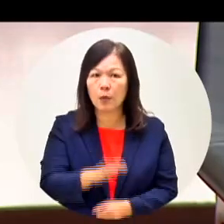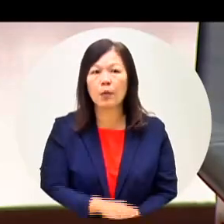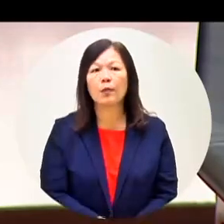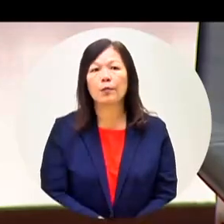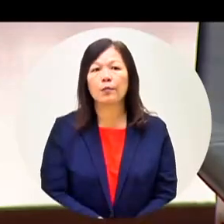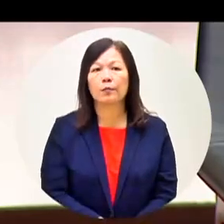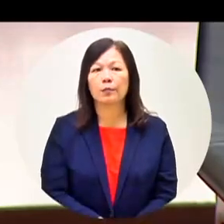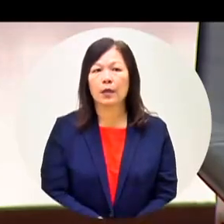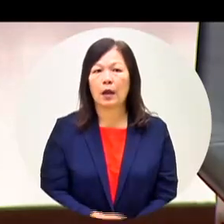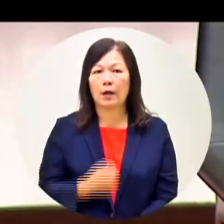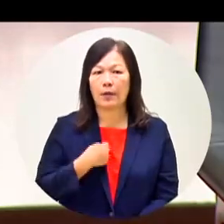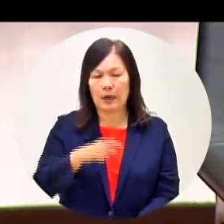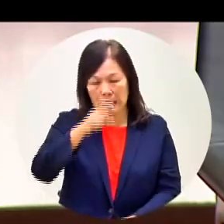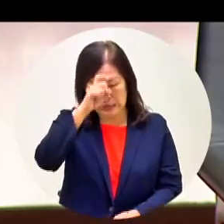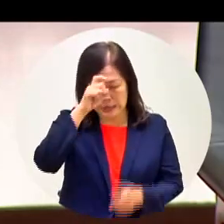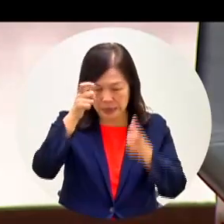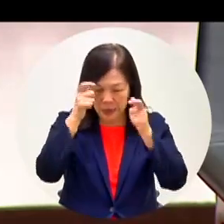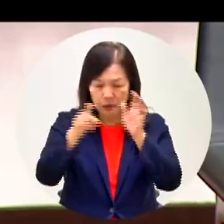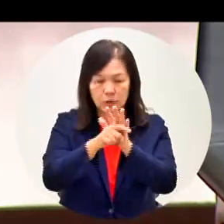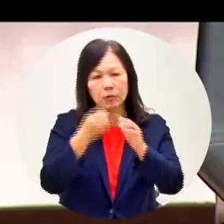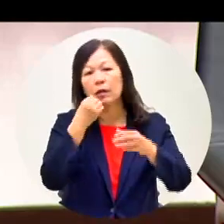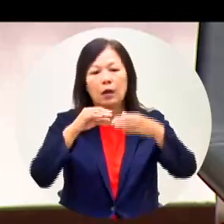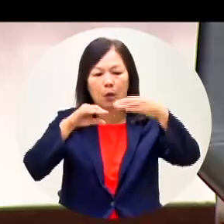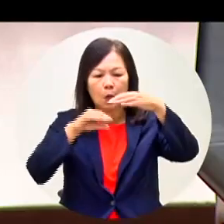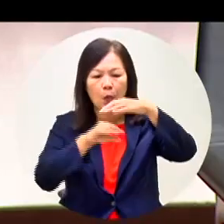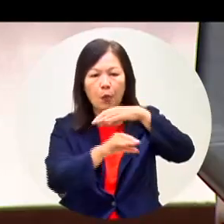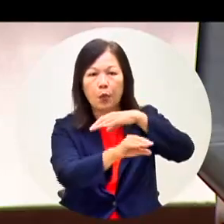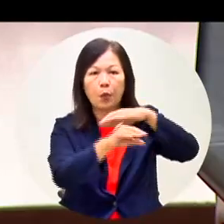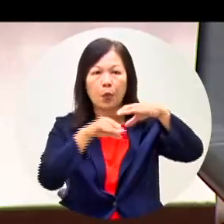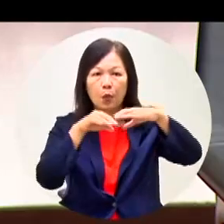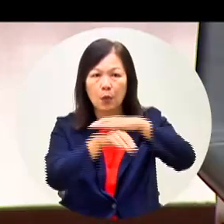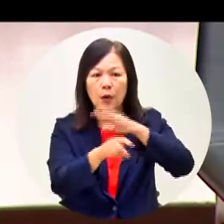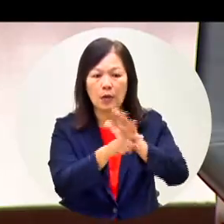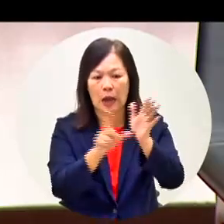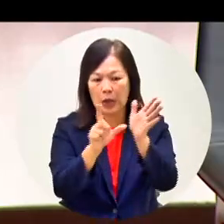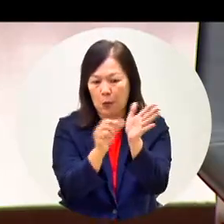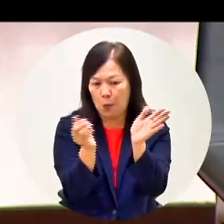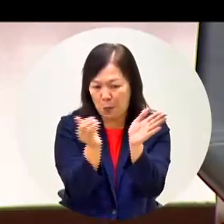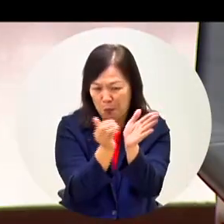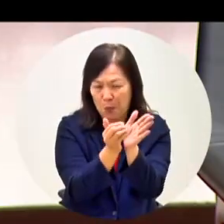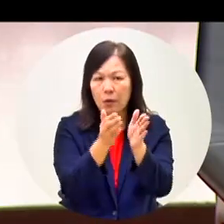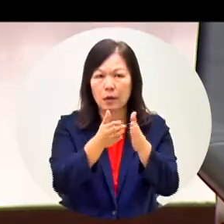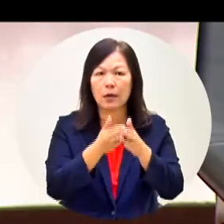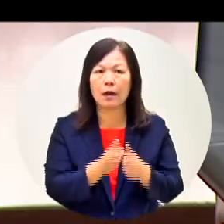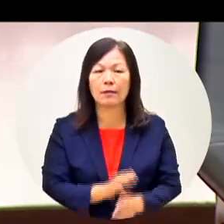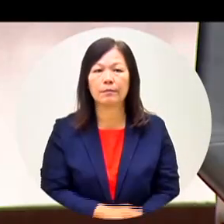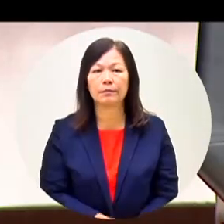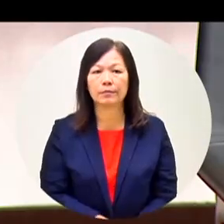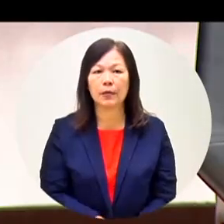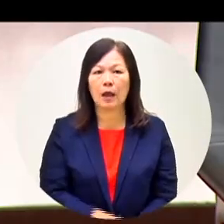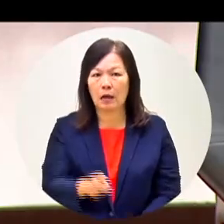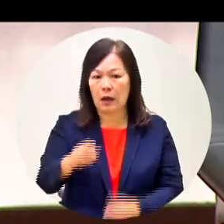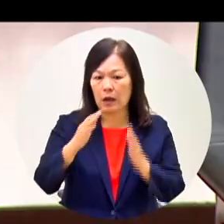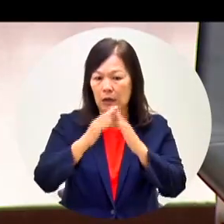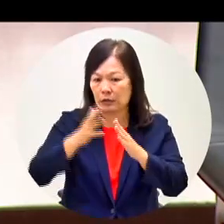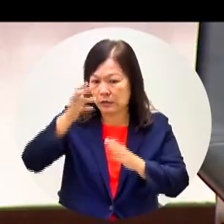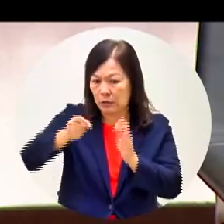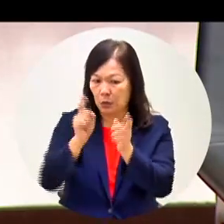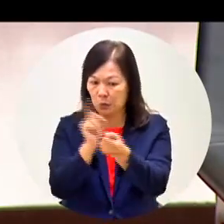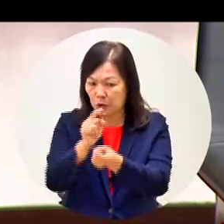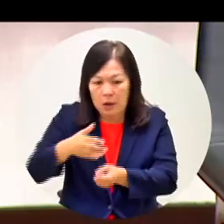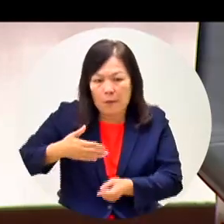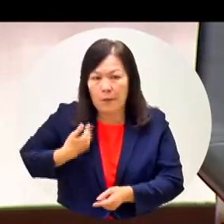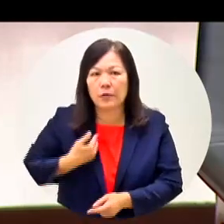过港隧道使用年限快到了，我想市长可能还不知道这样的一个讯息。那么我希